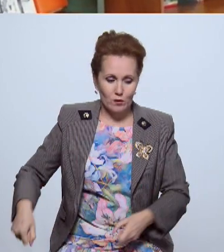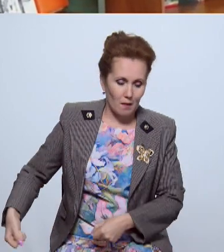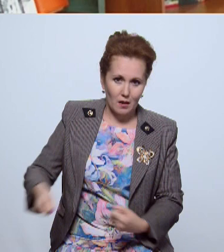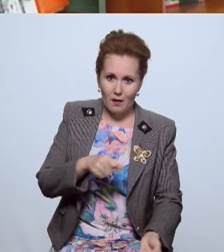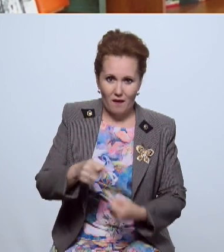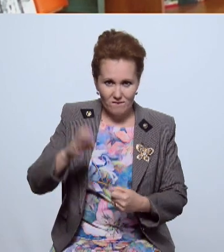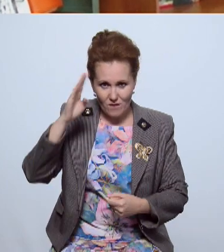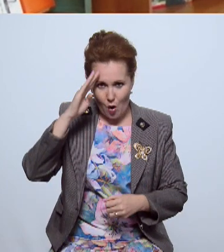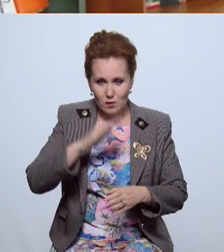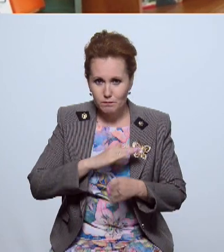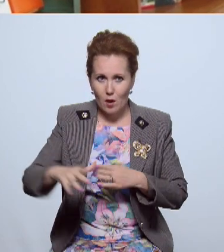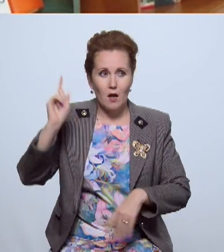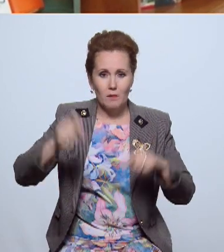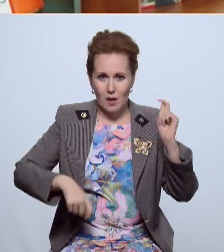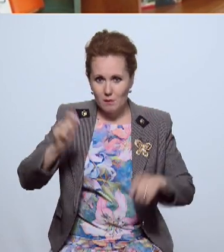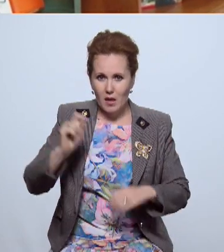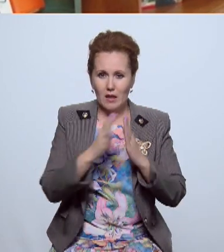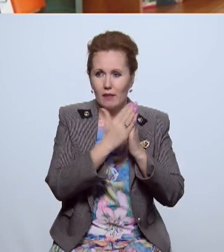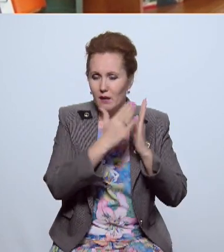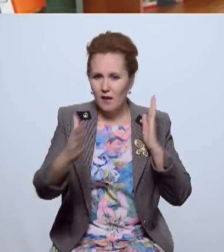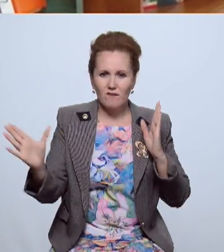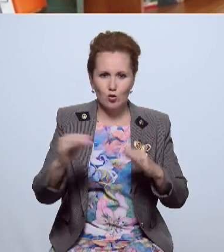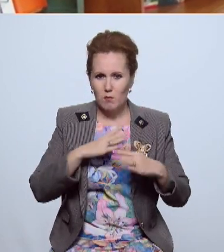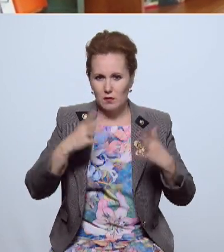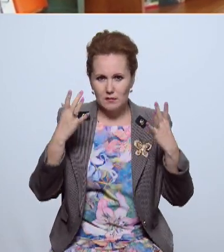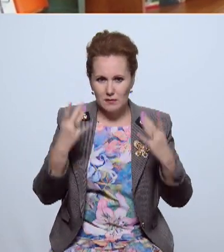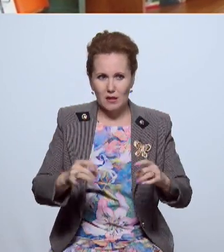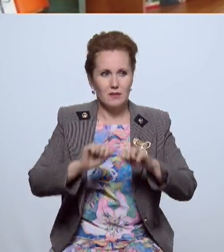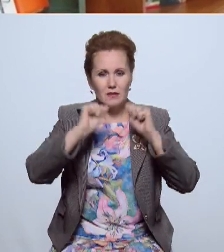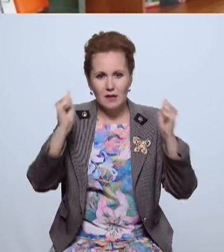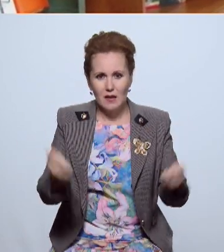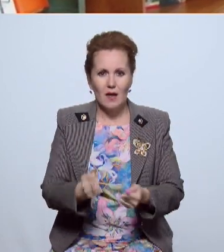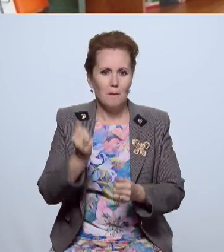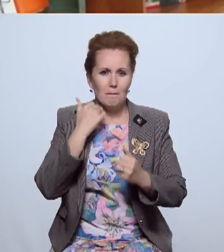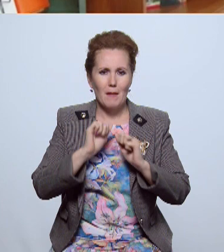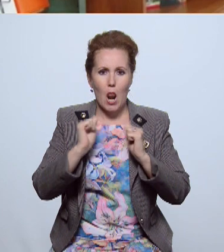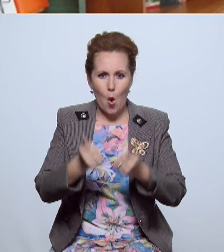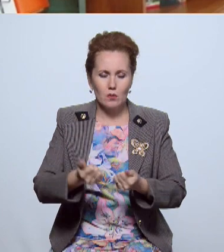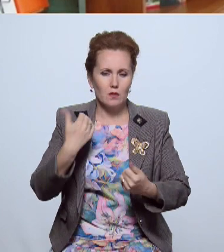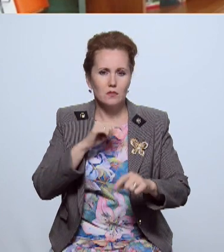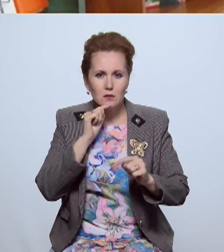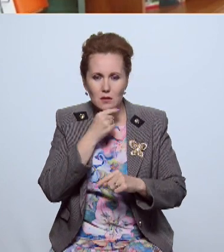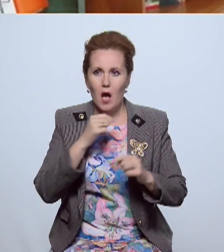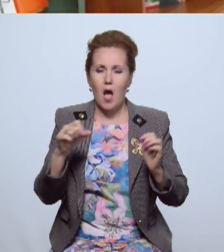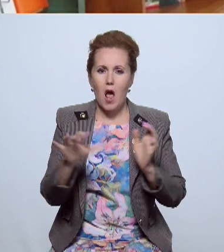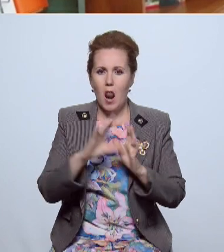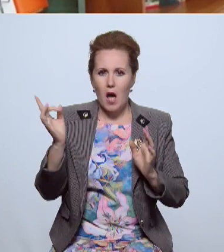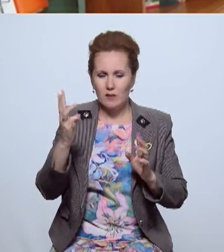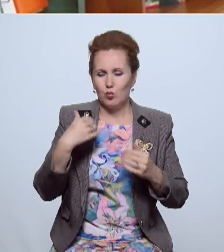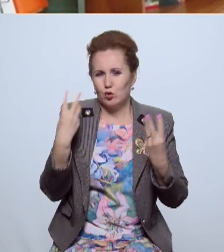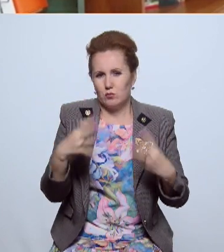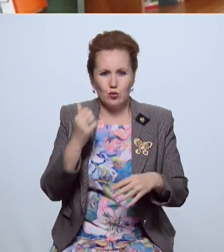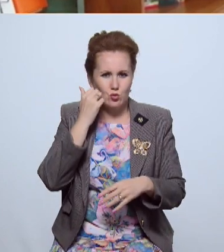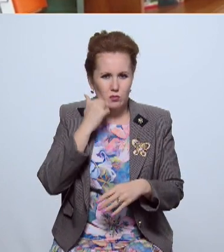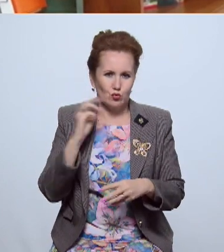воду. Полностью у нас все книги, стеллажи, все было закрыто клеенками. Вся электрика у нас горела,